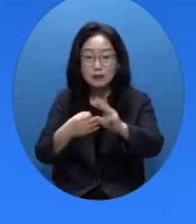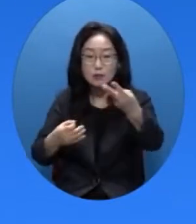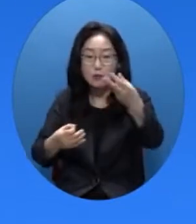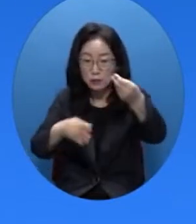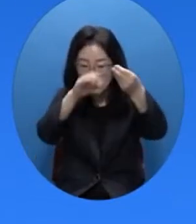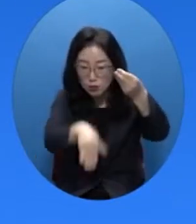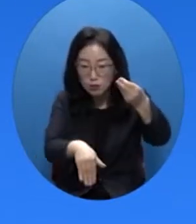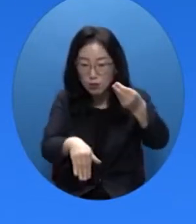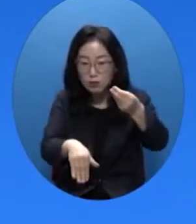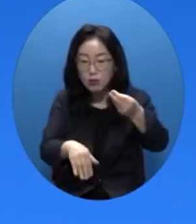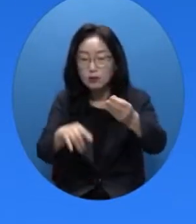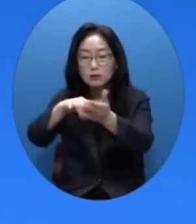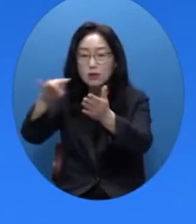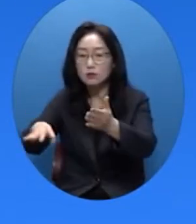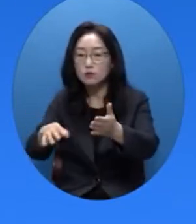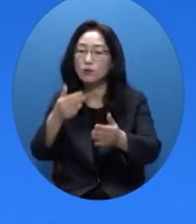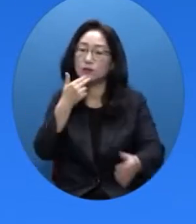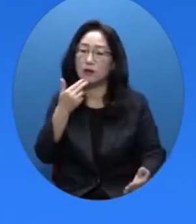빠집니다